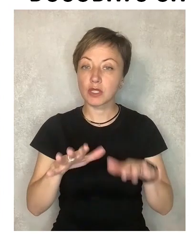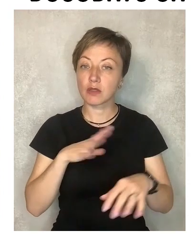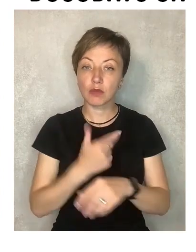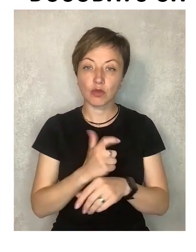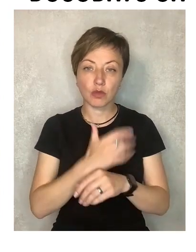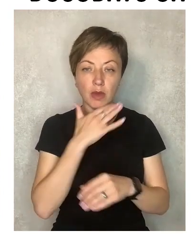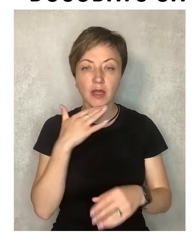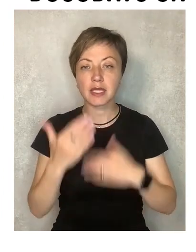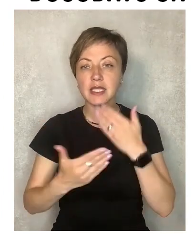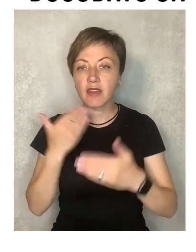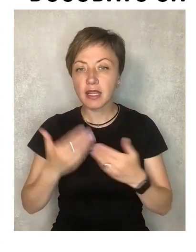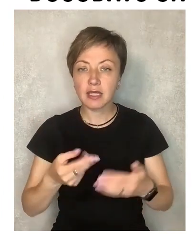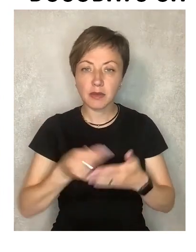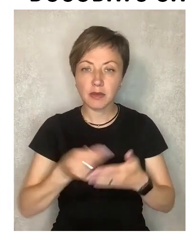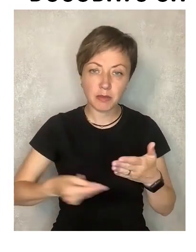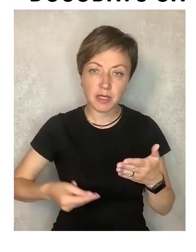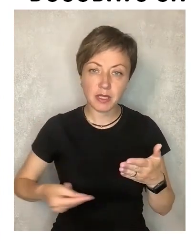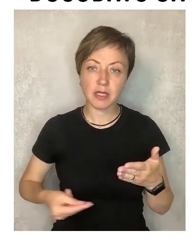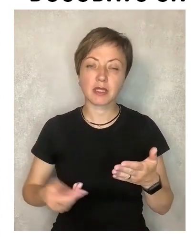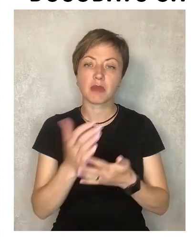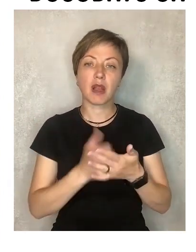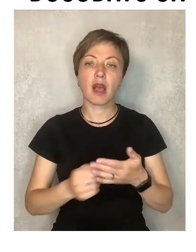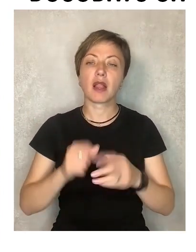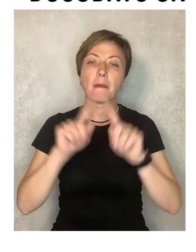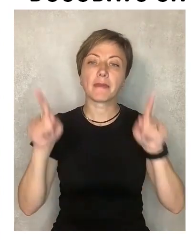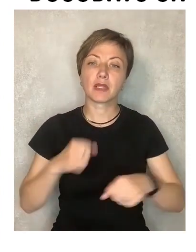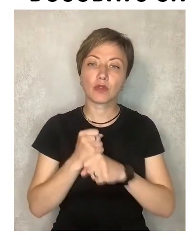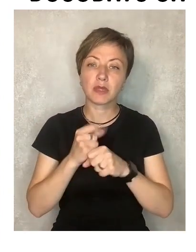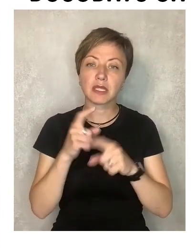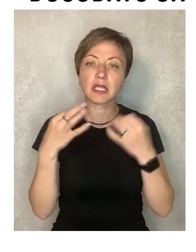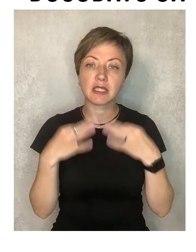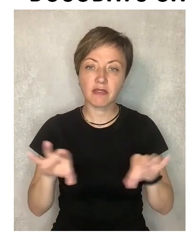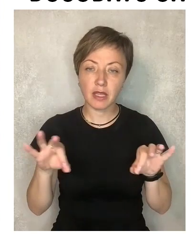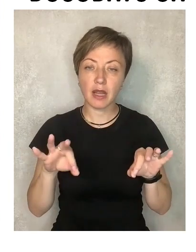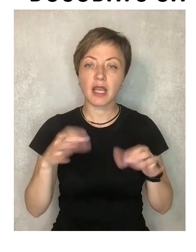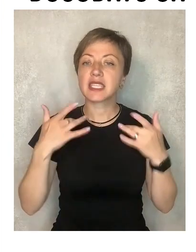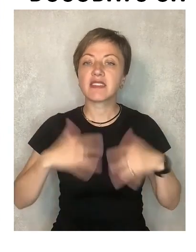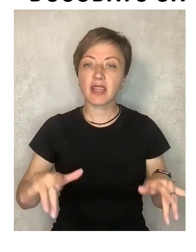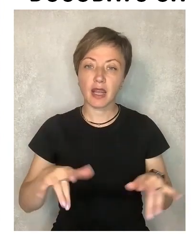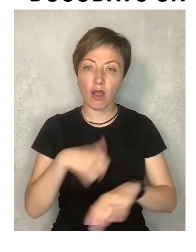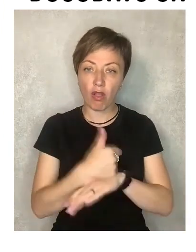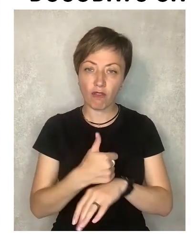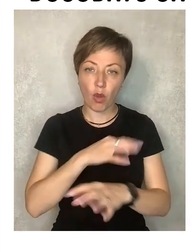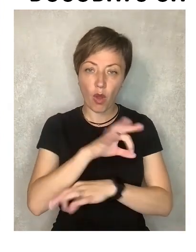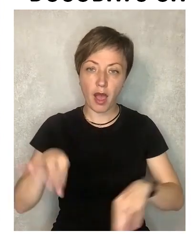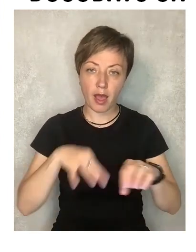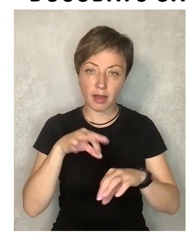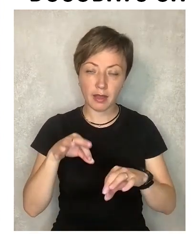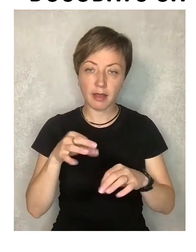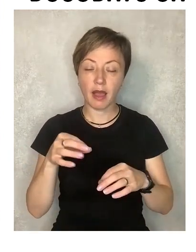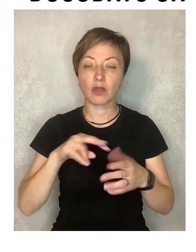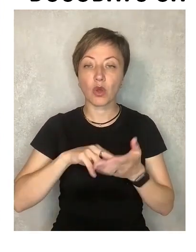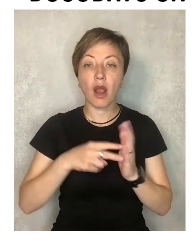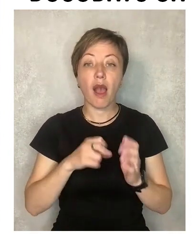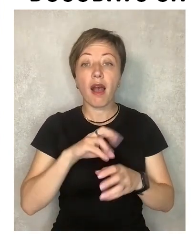звернення збирали, підписи фізично, і петицію робили за звільнення архітектора головного. І багато чого робили, але це все,